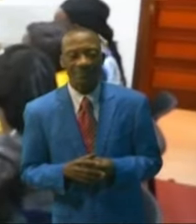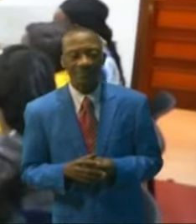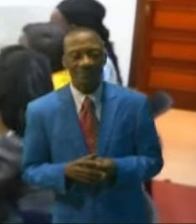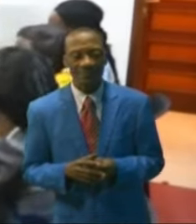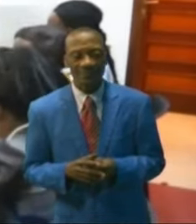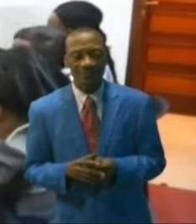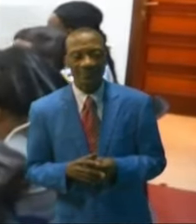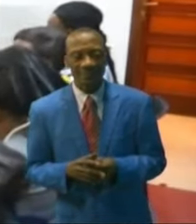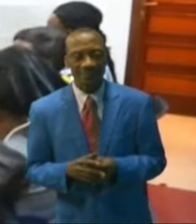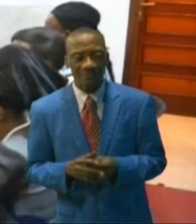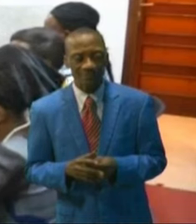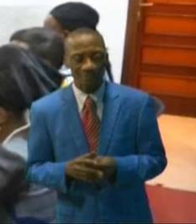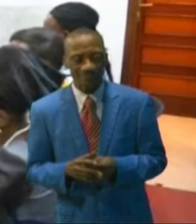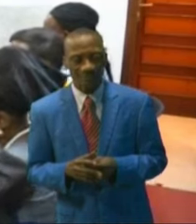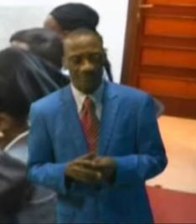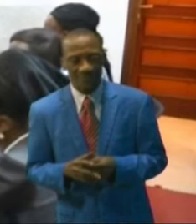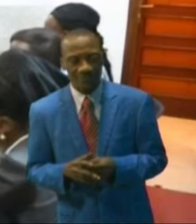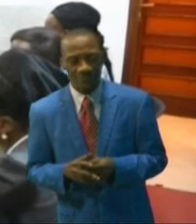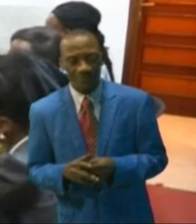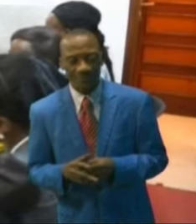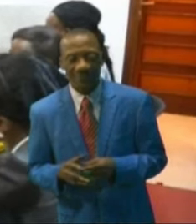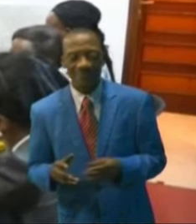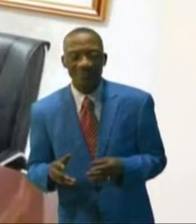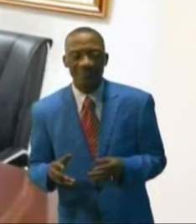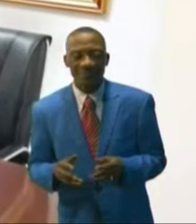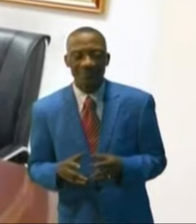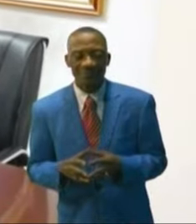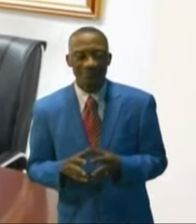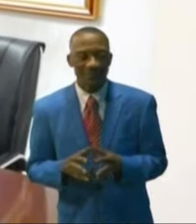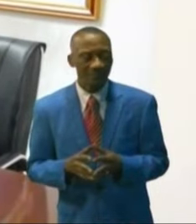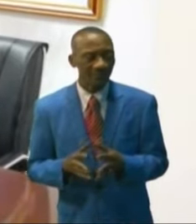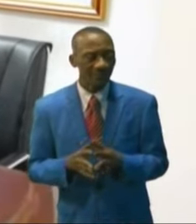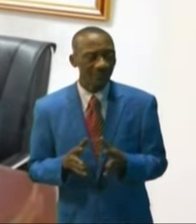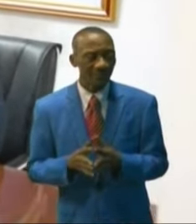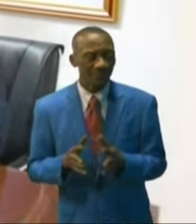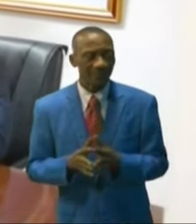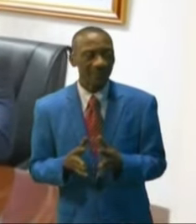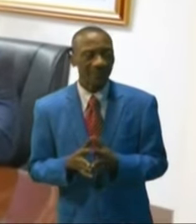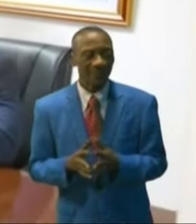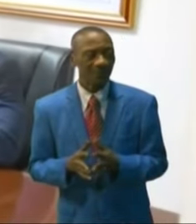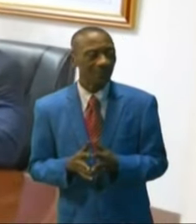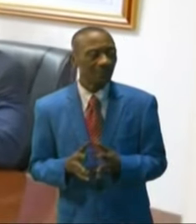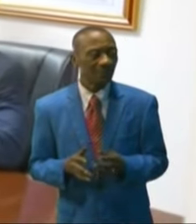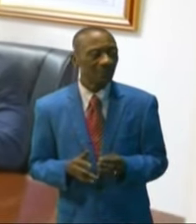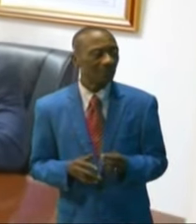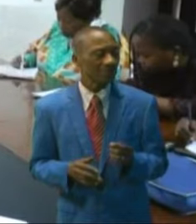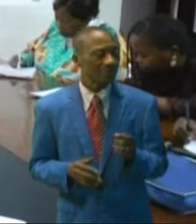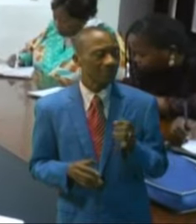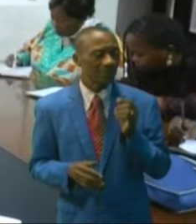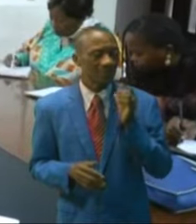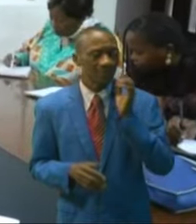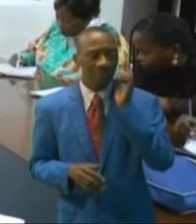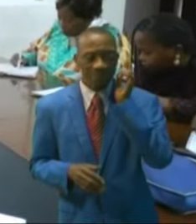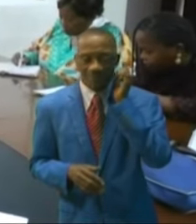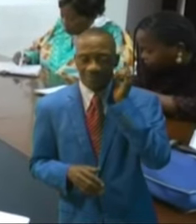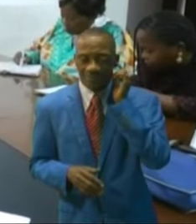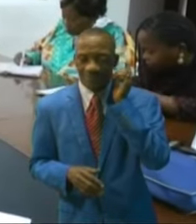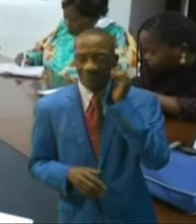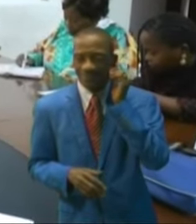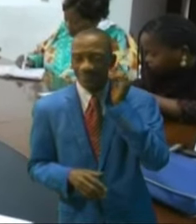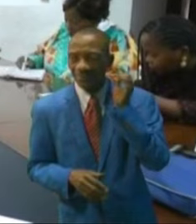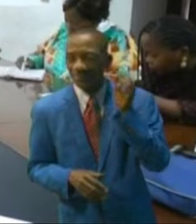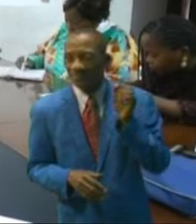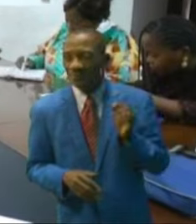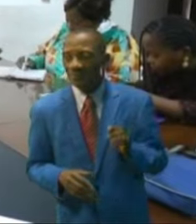Elles sont prêtes à accompagner les programmes de désarmement, de mobilisation, relèvement communautaire et stabilisation au